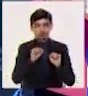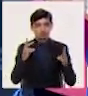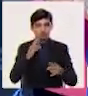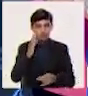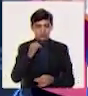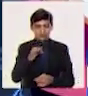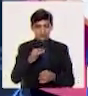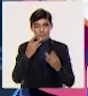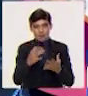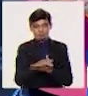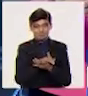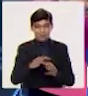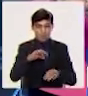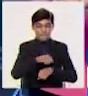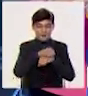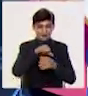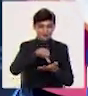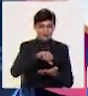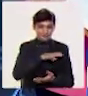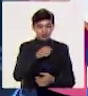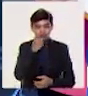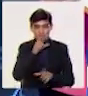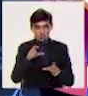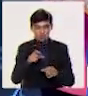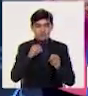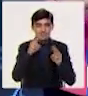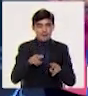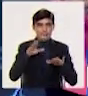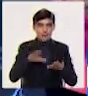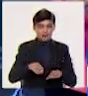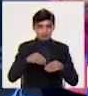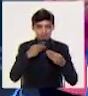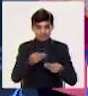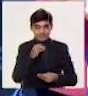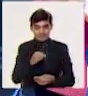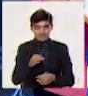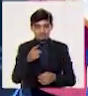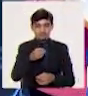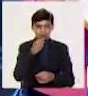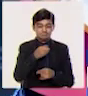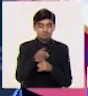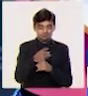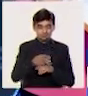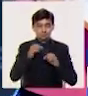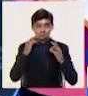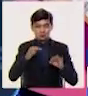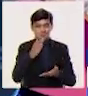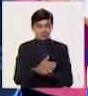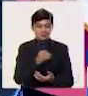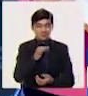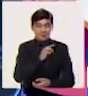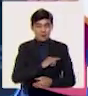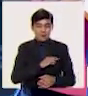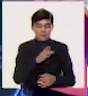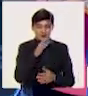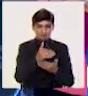Яғни бейбіт жиын мен митингілер кезінде журналистерге арнайы орын белгіленіп, ақпарат таратуға мүмкіндік жасалады. Жұмыс